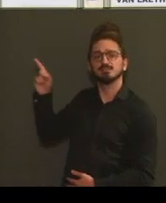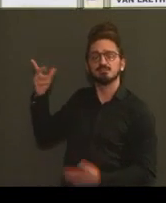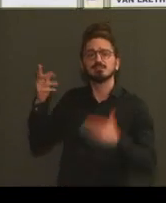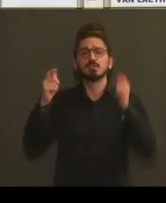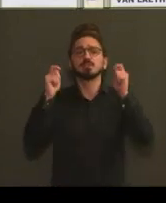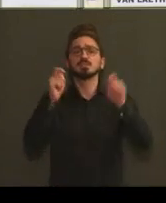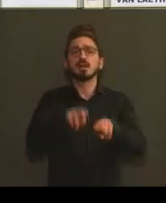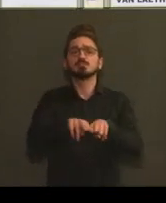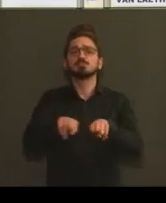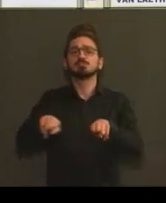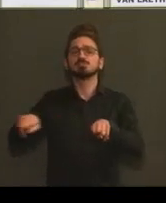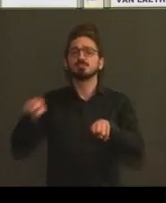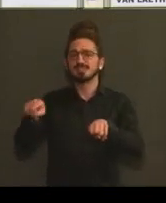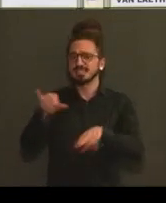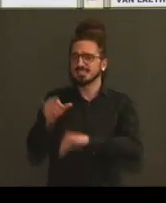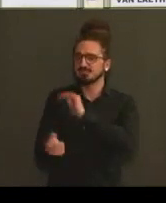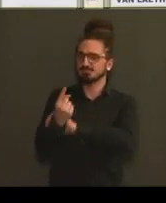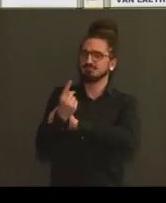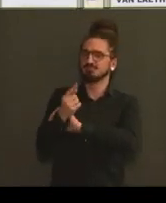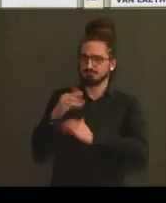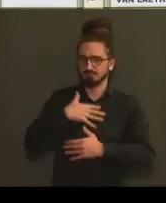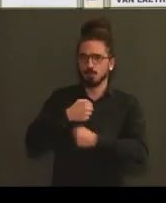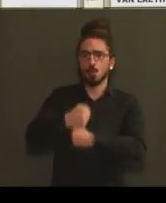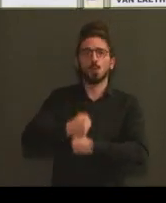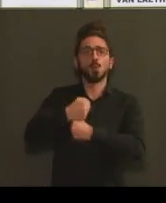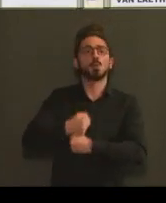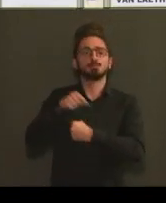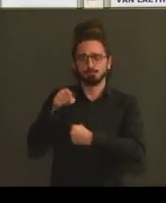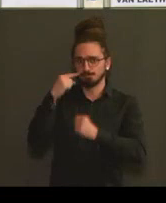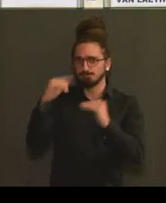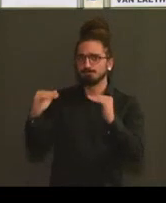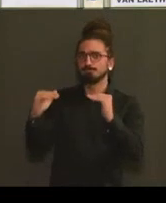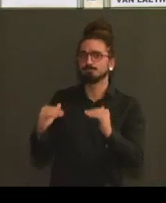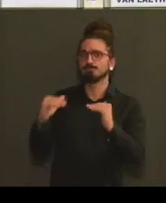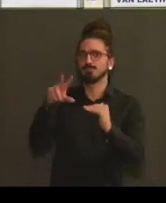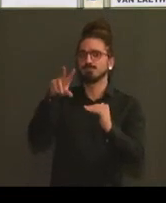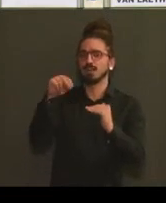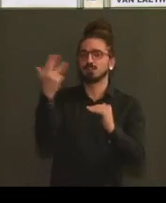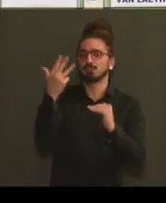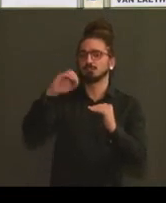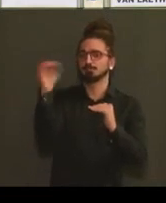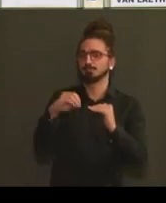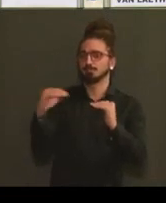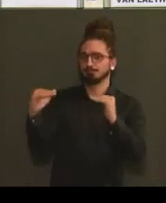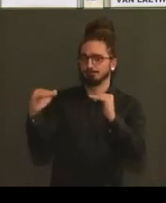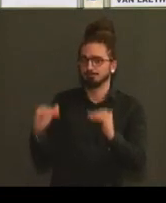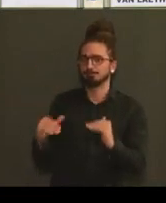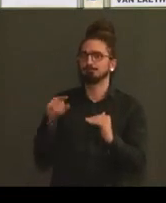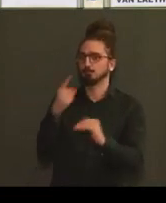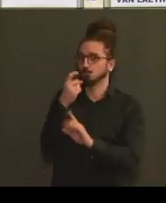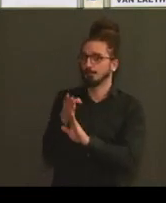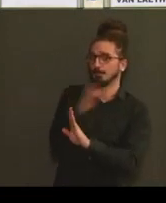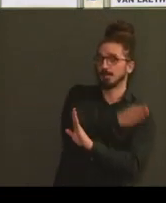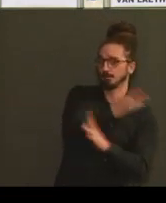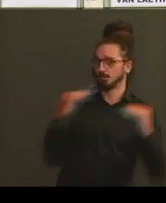a continué à diminuer. On vous l'a déjà signalé avec une chute de 29% en une semaine.